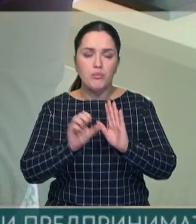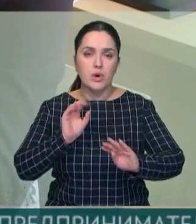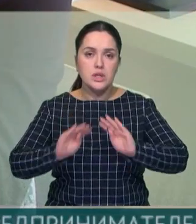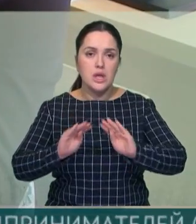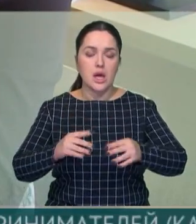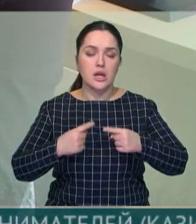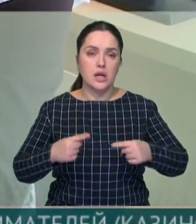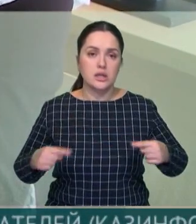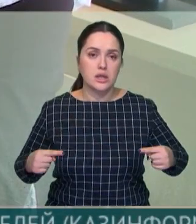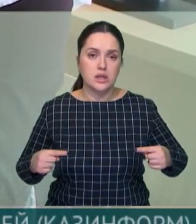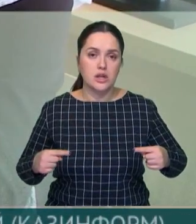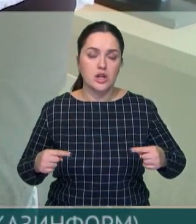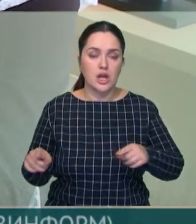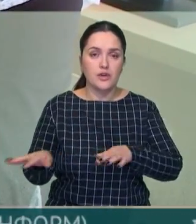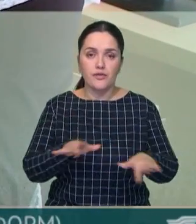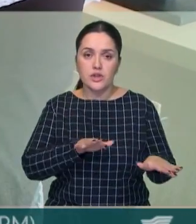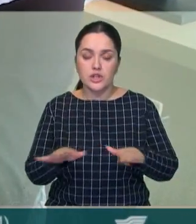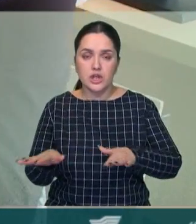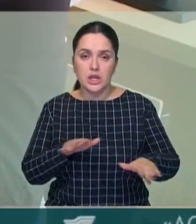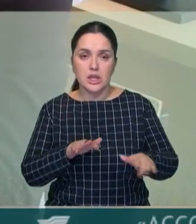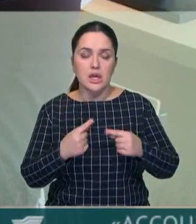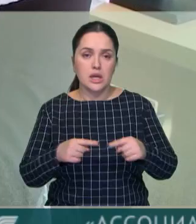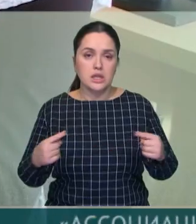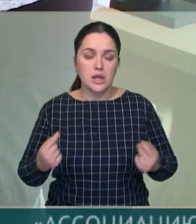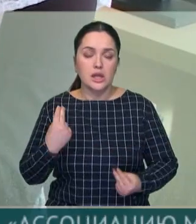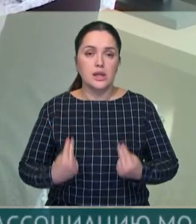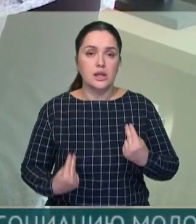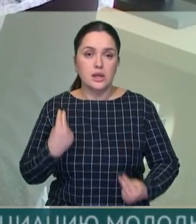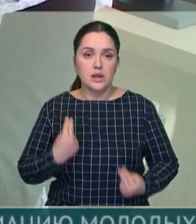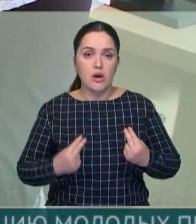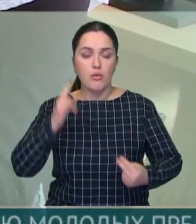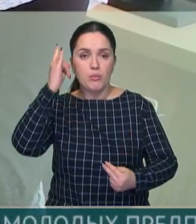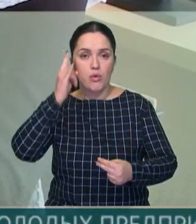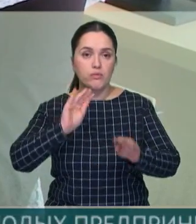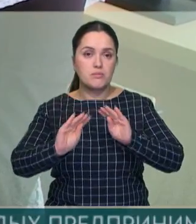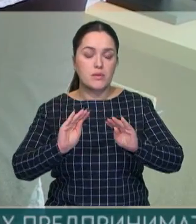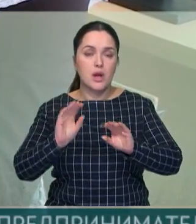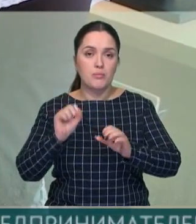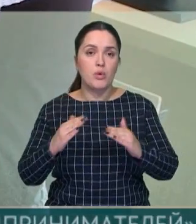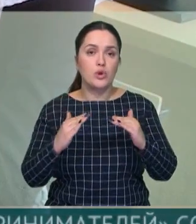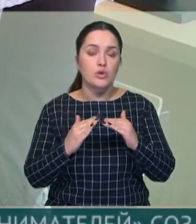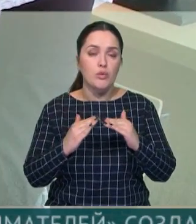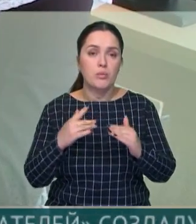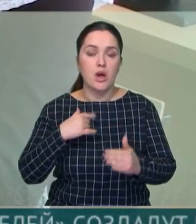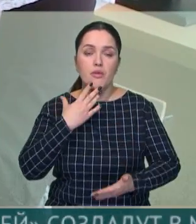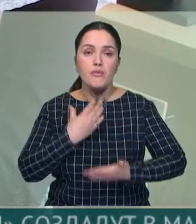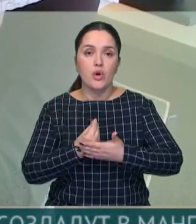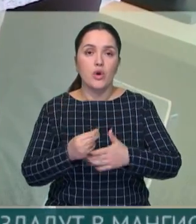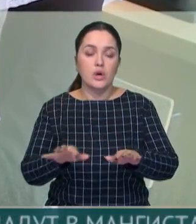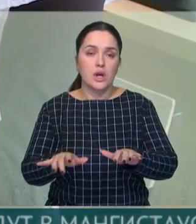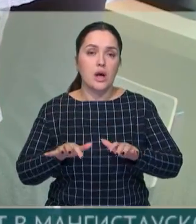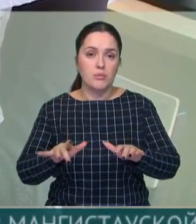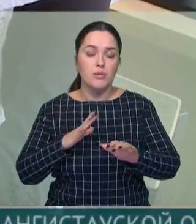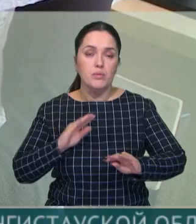различные движения, различные игры и даже мультфильмы. Дома я на своем компьютере